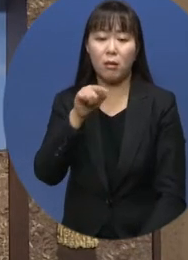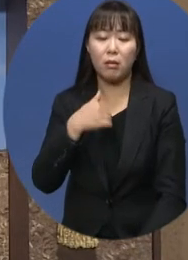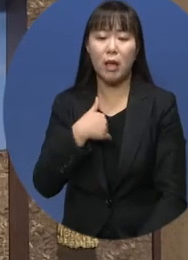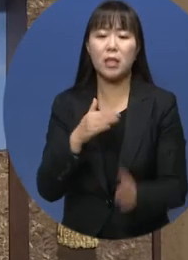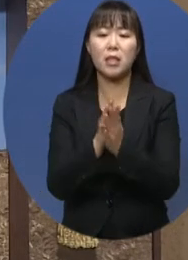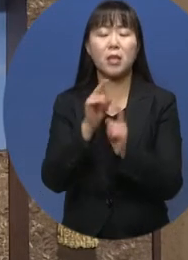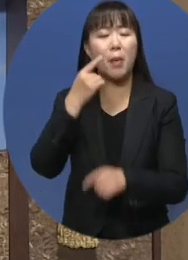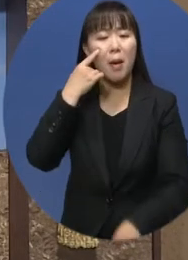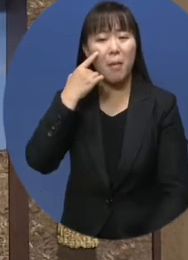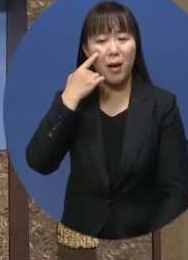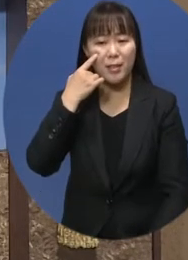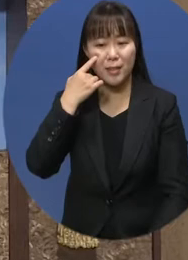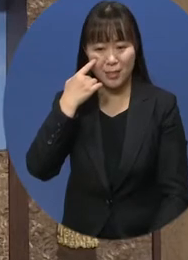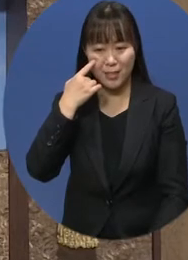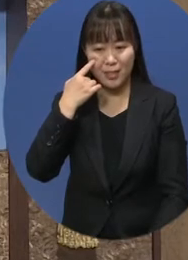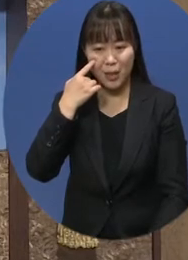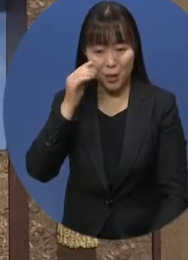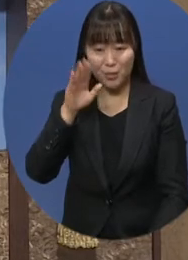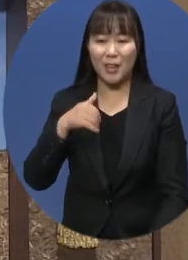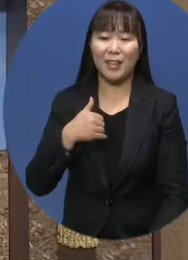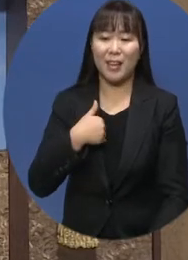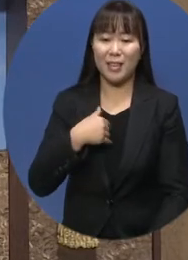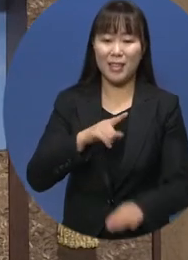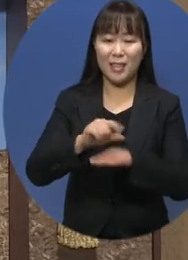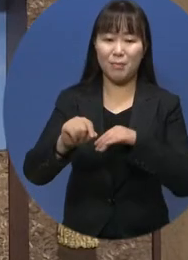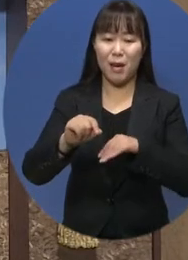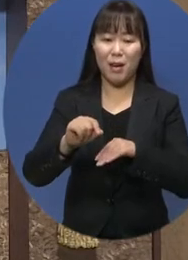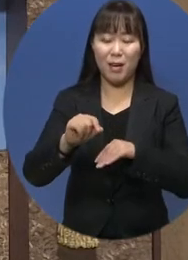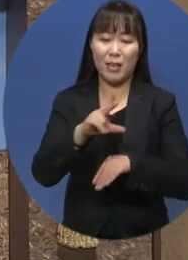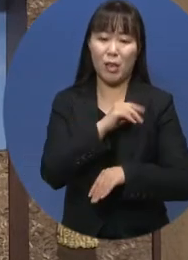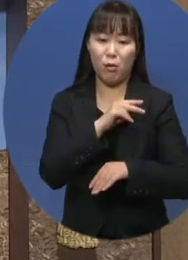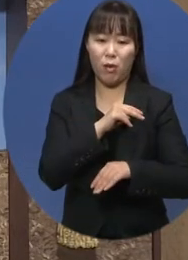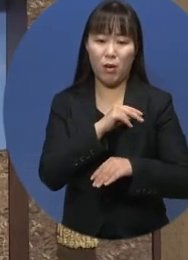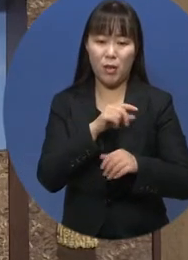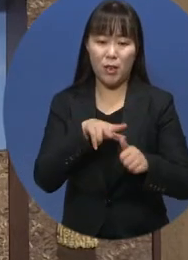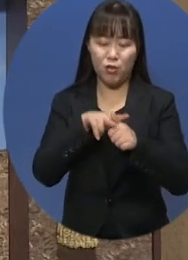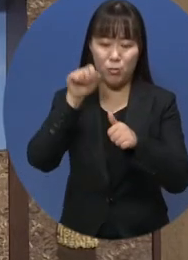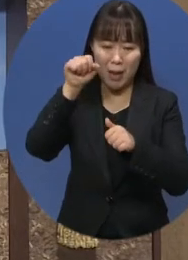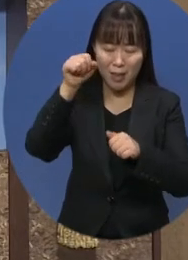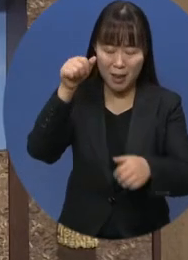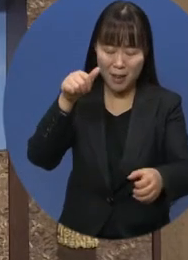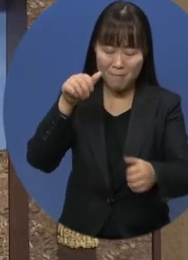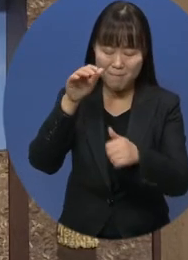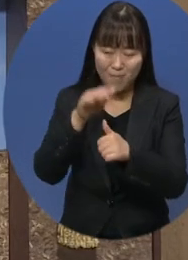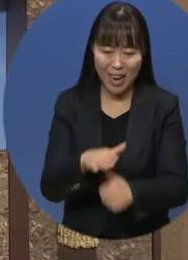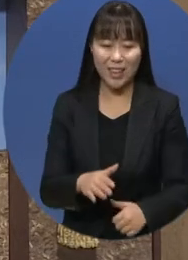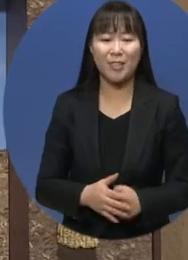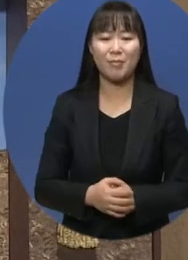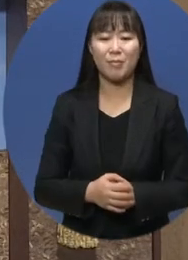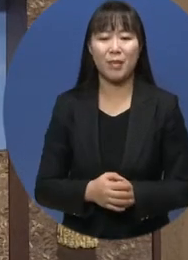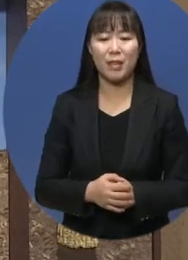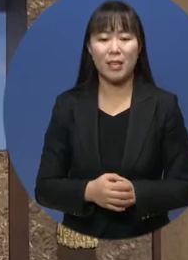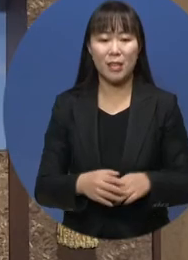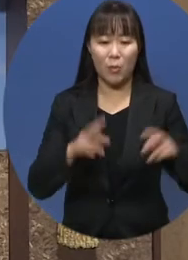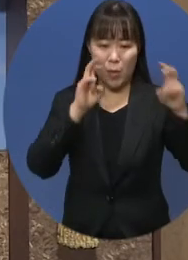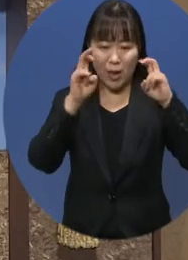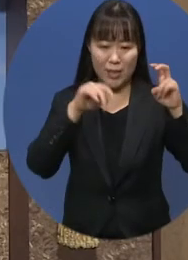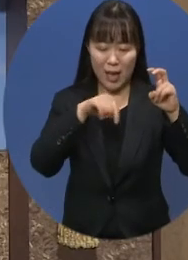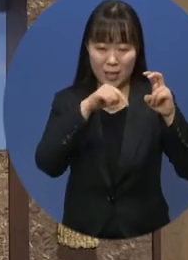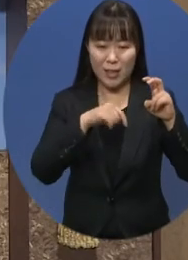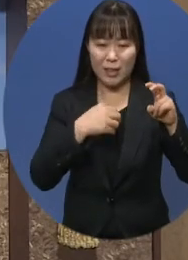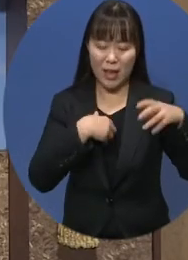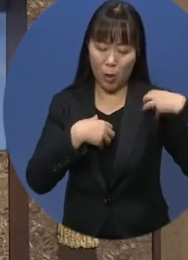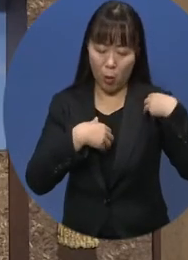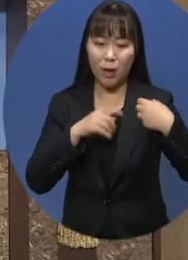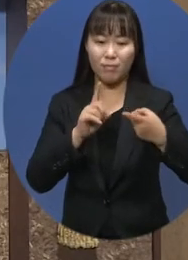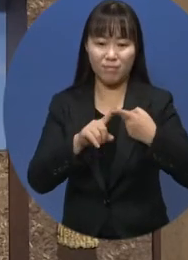내가 직접 해봐야겠다 그래서 집 안 의원을 출마했다가 한번 떨어 줘 5 그러면서도 또 직장 생활 속에서 대여